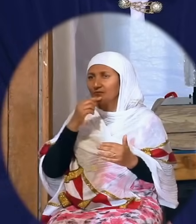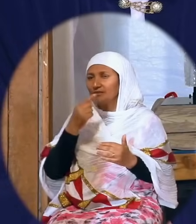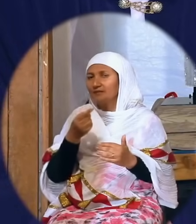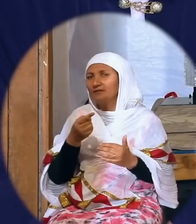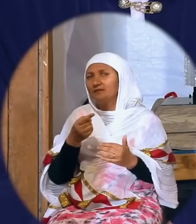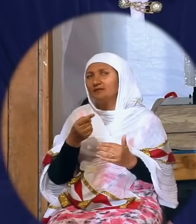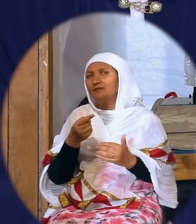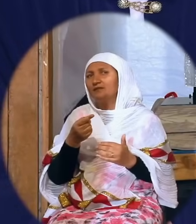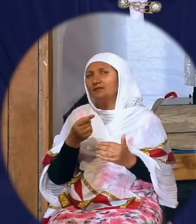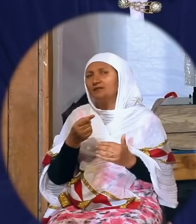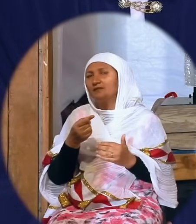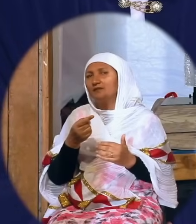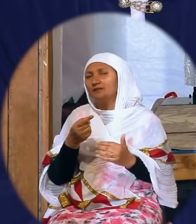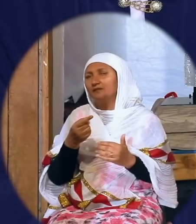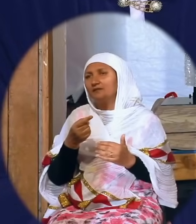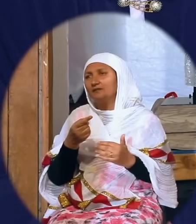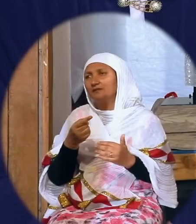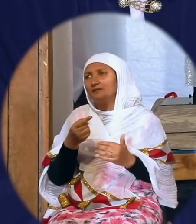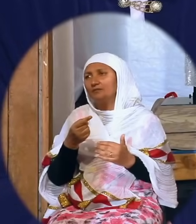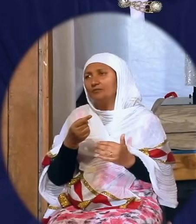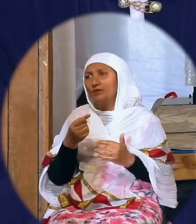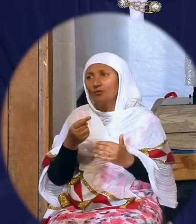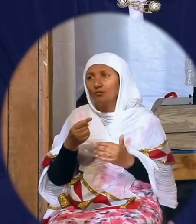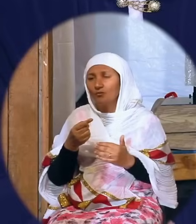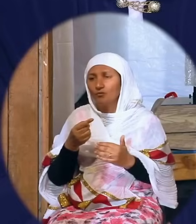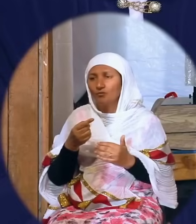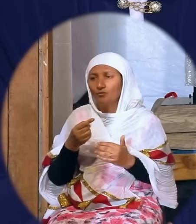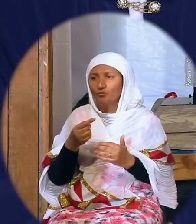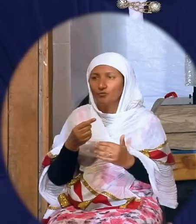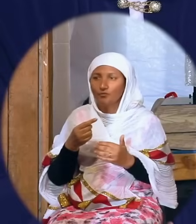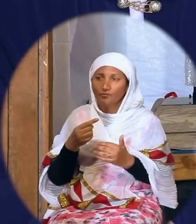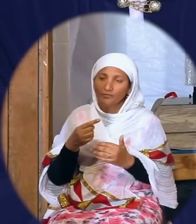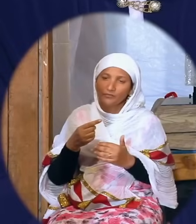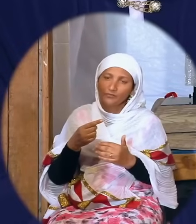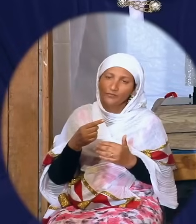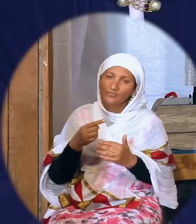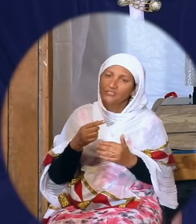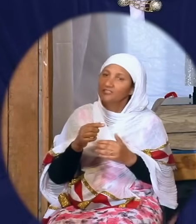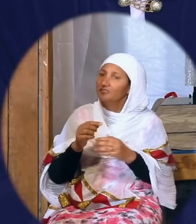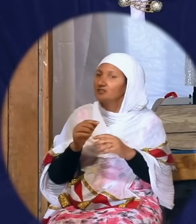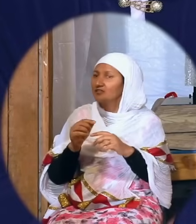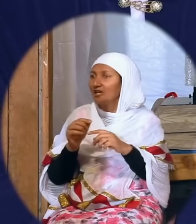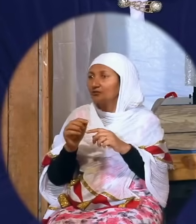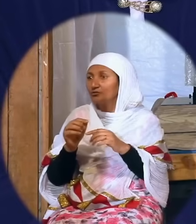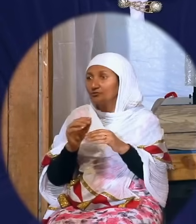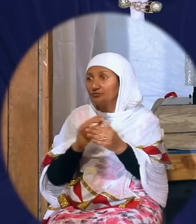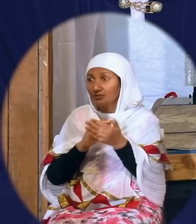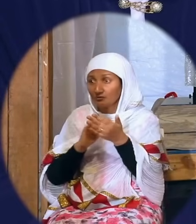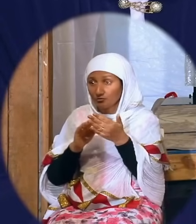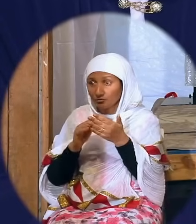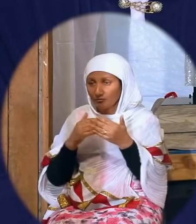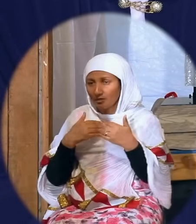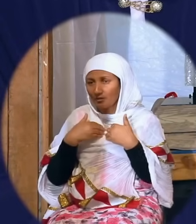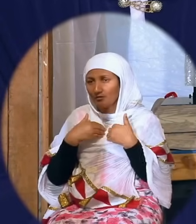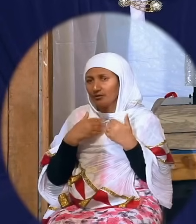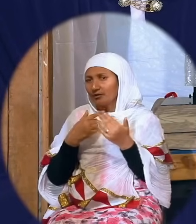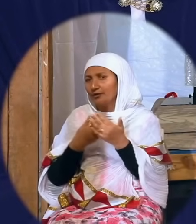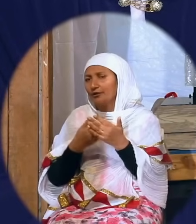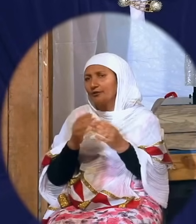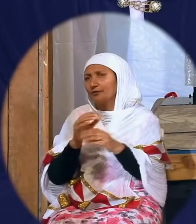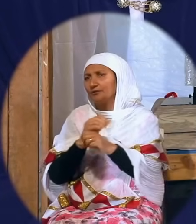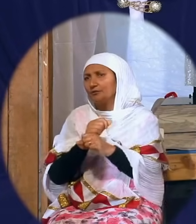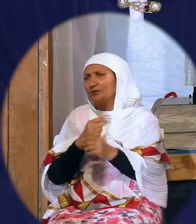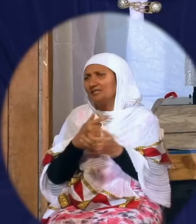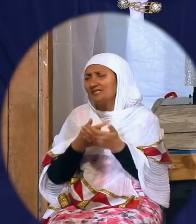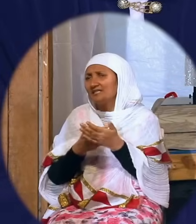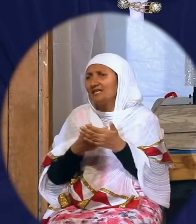like? What does it feel like? ብለው የሚያረግዙ ሰዎች እንዳሉ ሰማ ሪሰርቾችም እንደዛ ነው የሚያጋልጡ። እና ቢሄቪየሩን ከወሰዱት እንደዛ አይነት